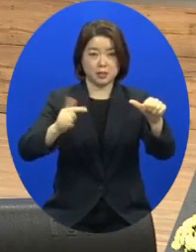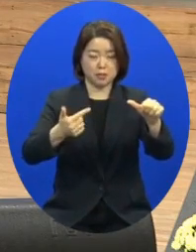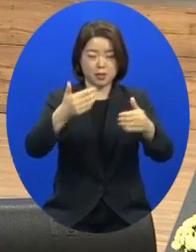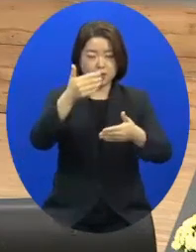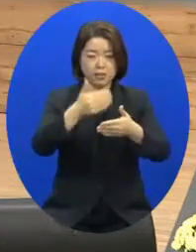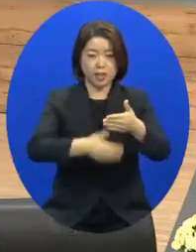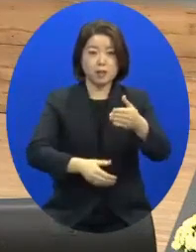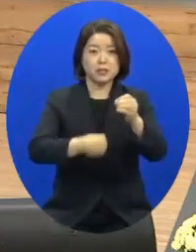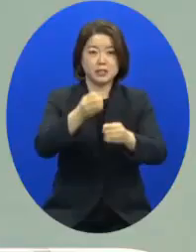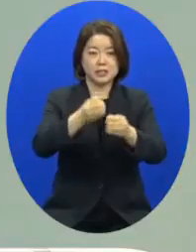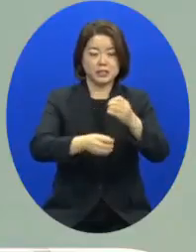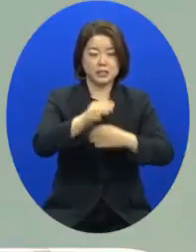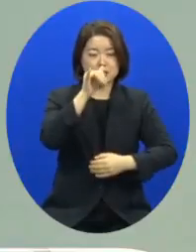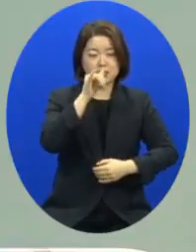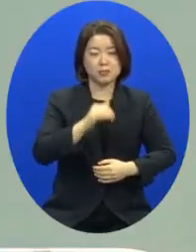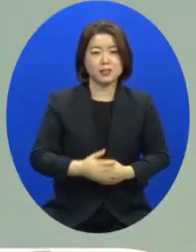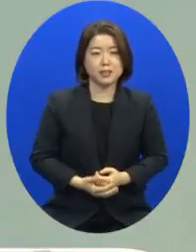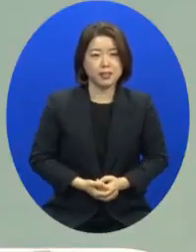시가 남아 있습니다.